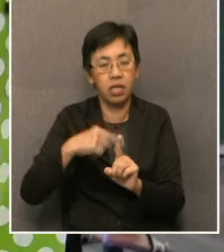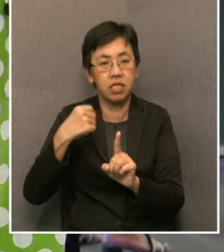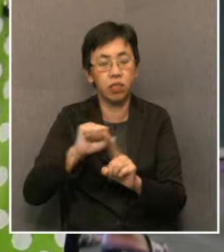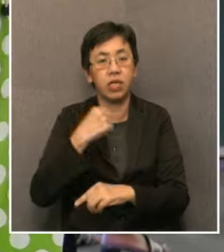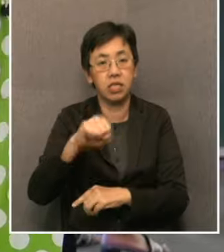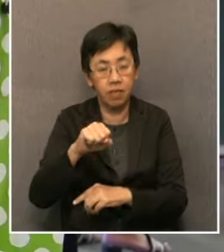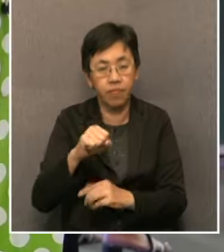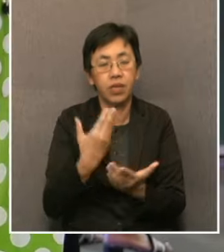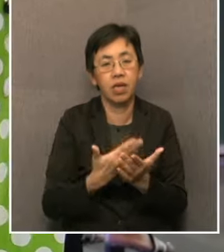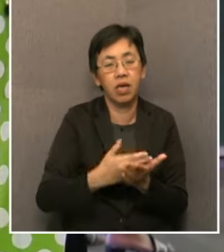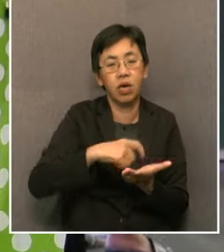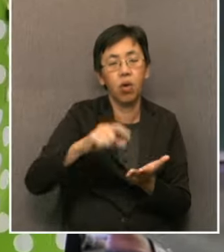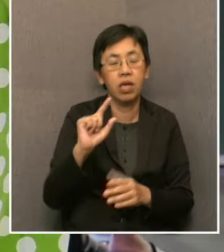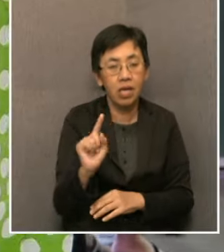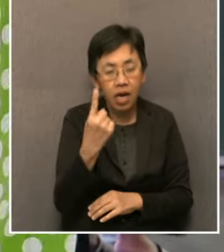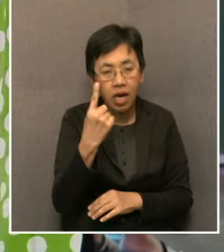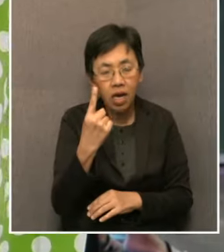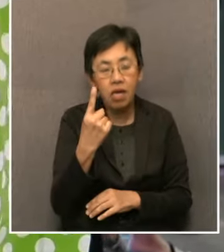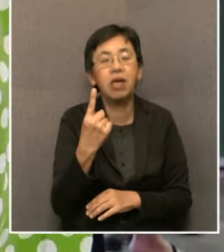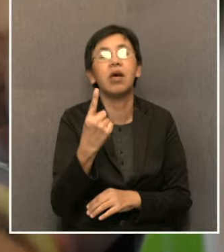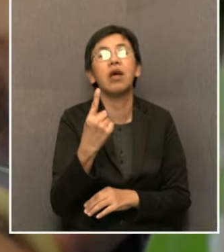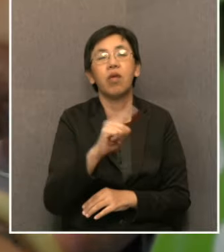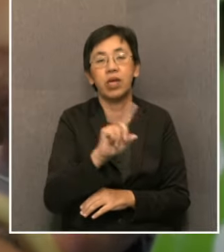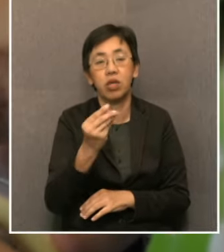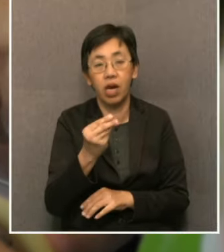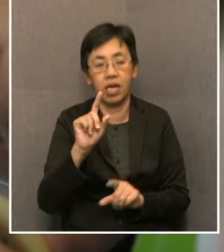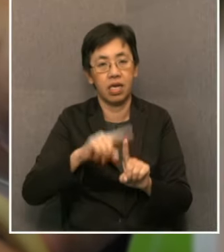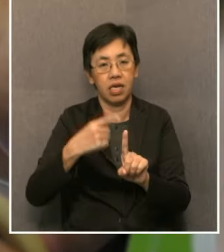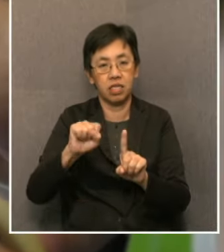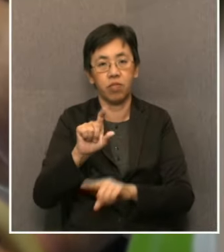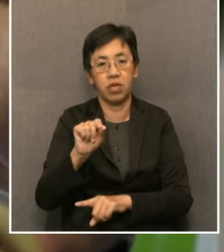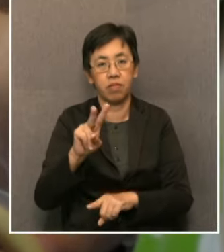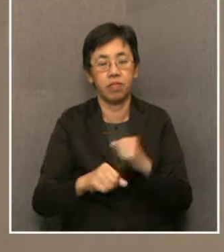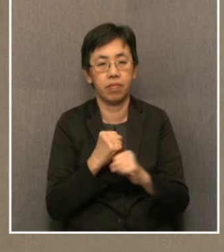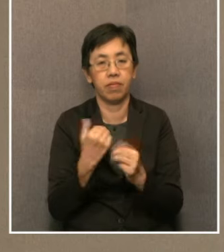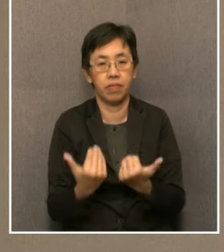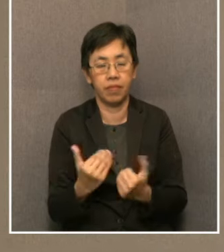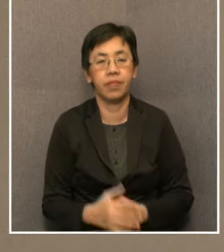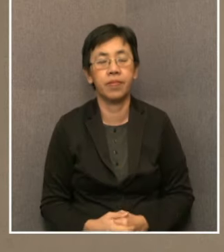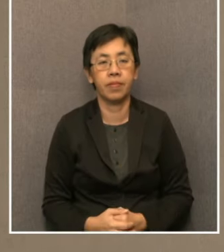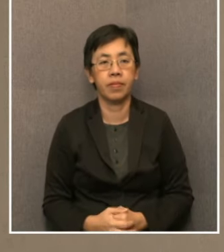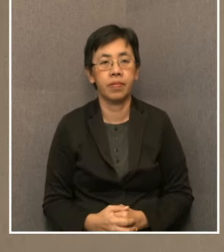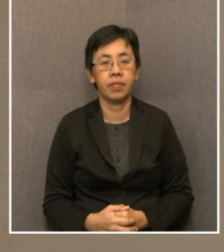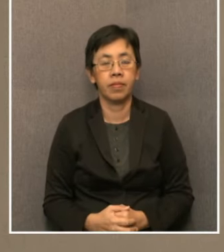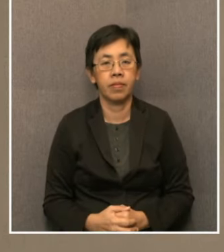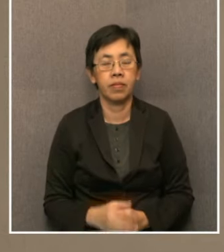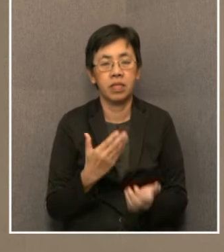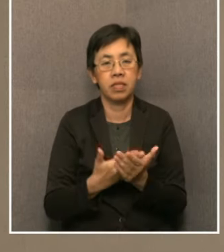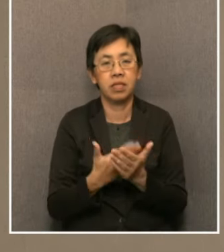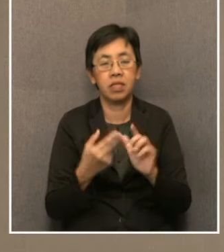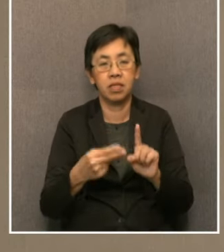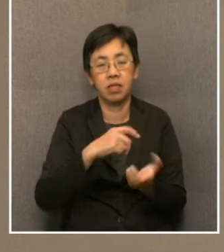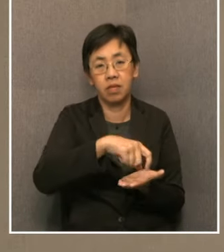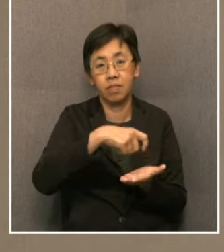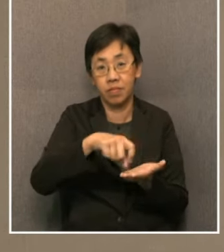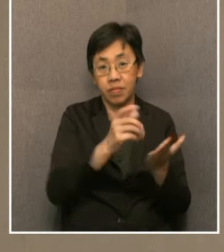ที่จะได้ทันสำหับการรบเงนในรอบเก็บตก 22 ตุลาคมนี้ส่นคามคืบหน้าของการแจกเงินในเฟสท